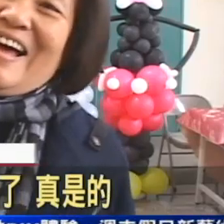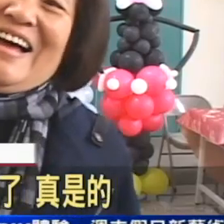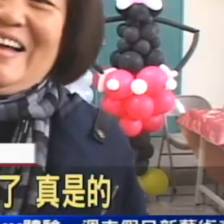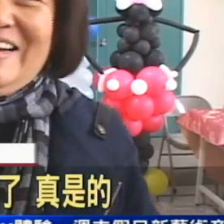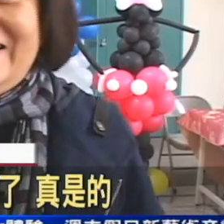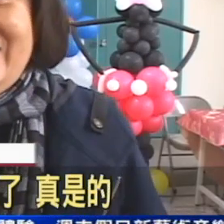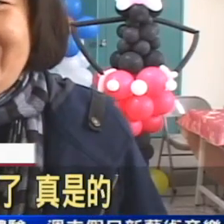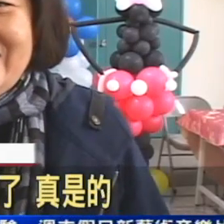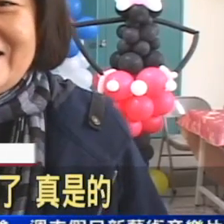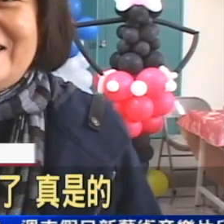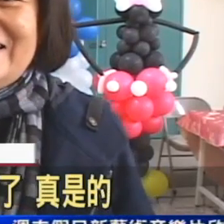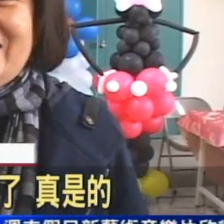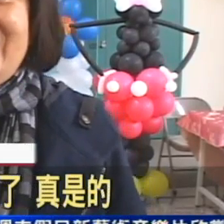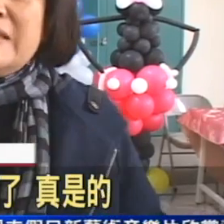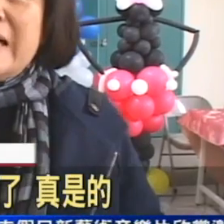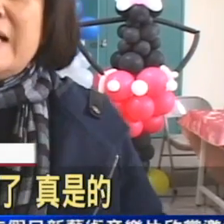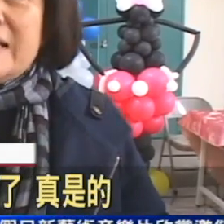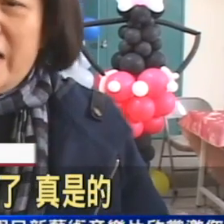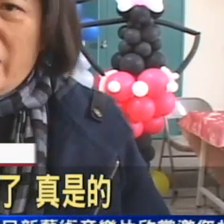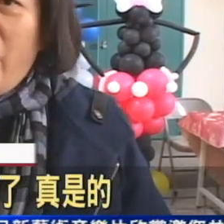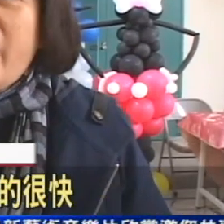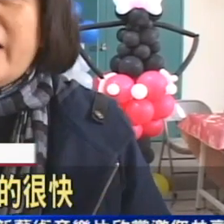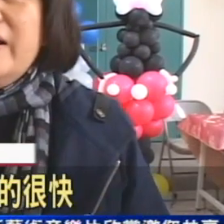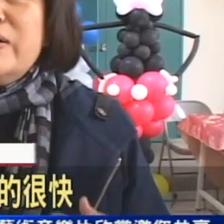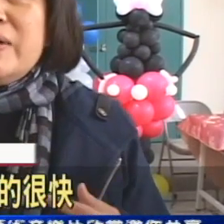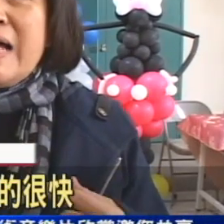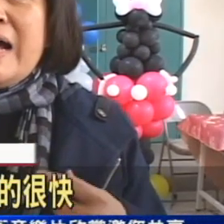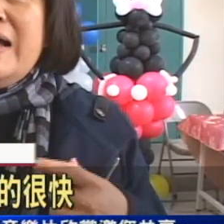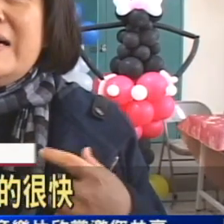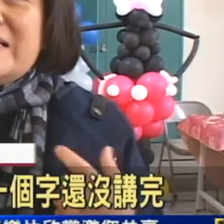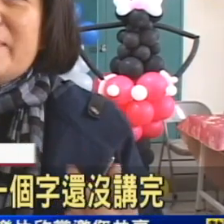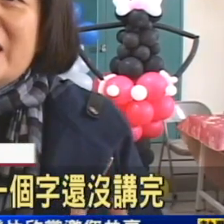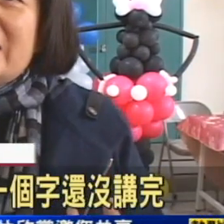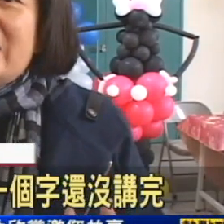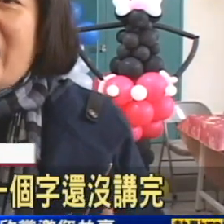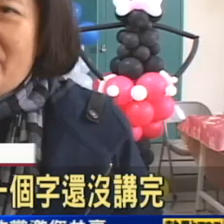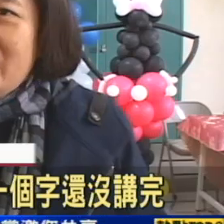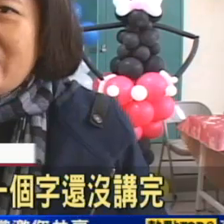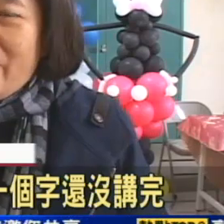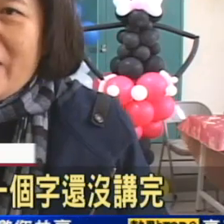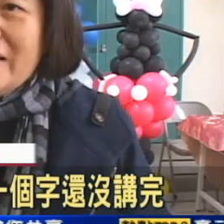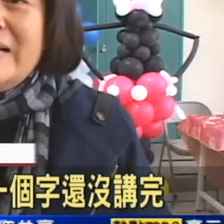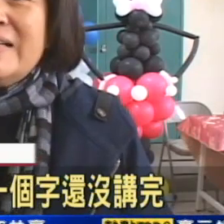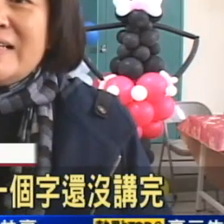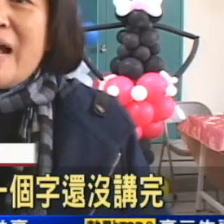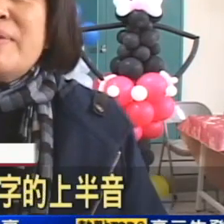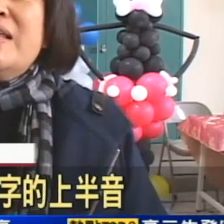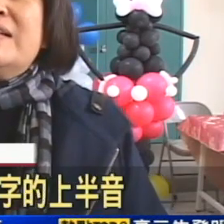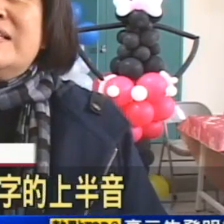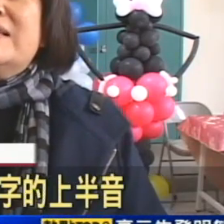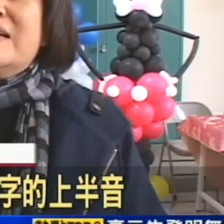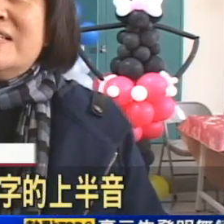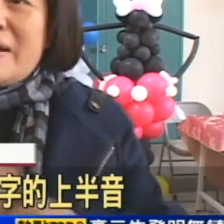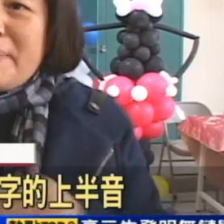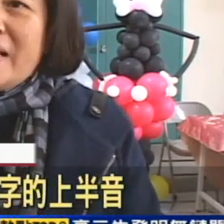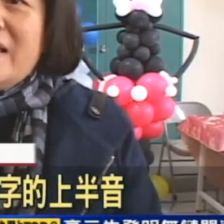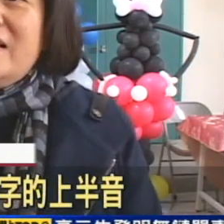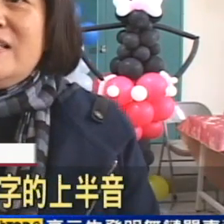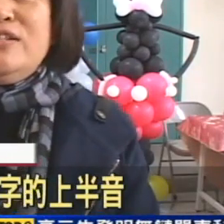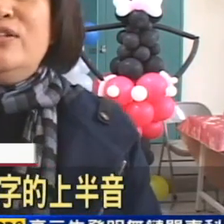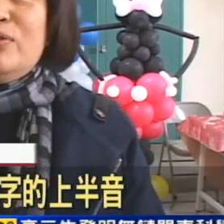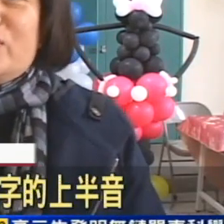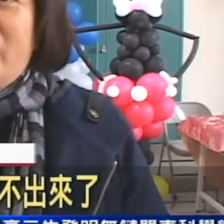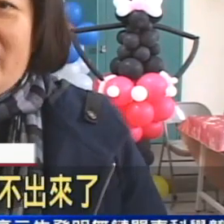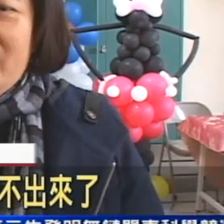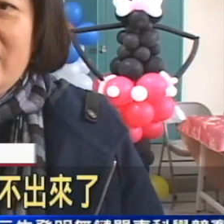尴尬了 真是的他讲得很快所以他上面一个字还没讲完他下面一个字的上半